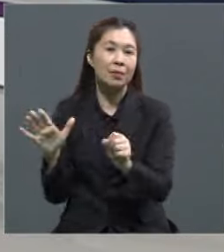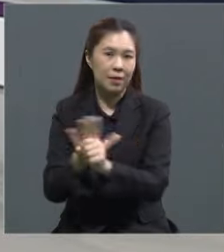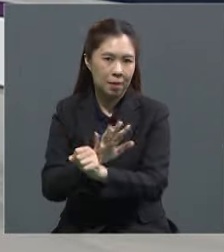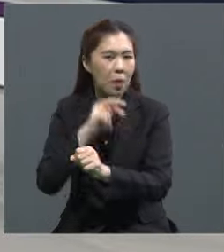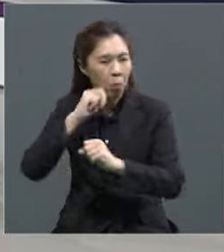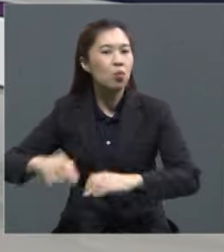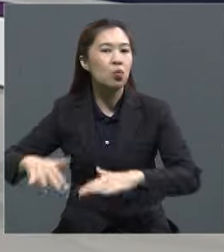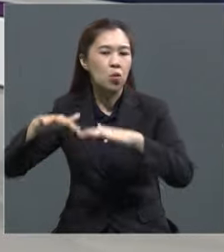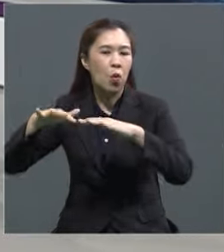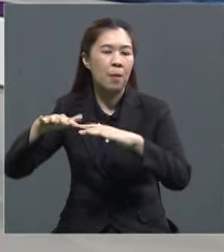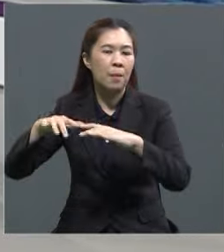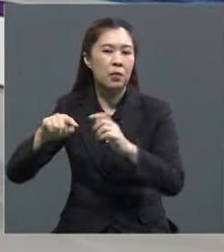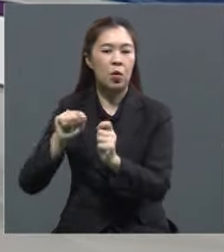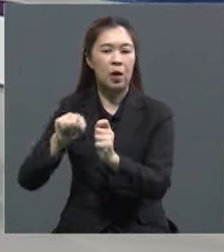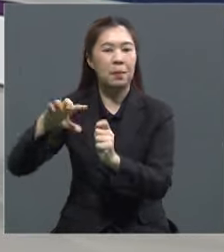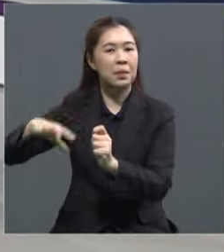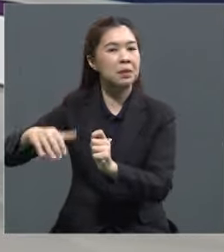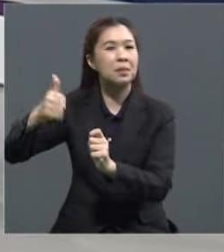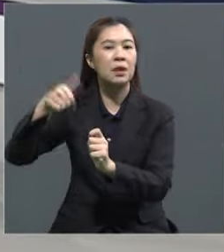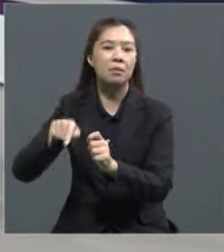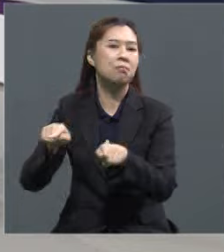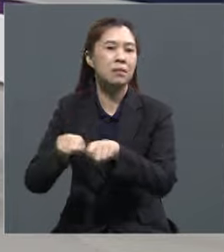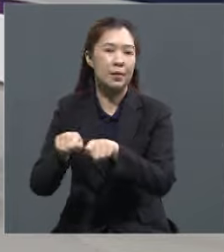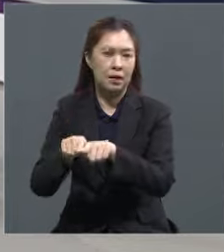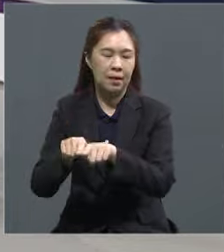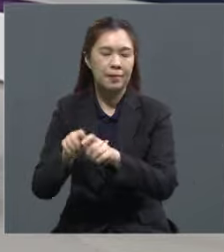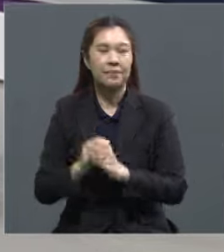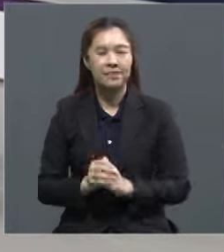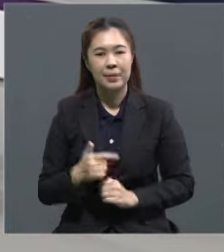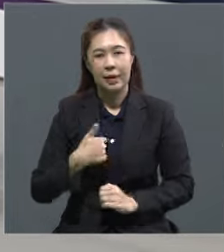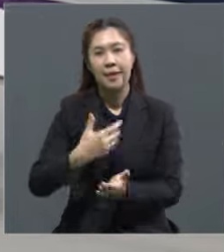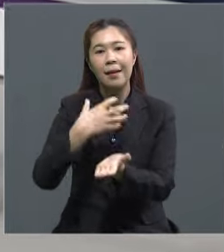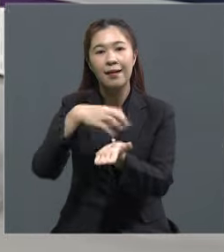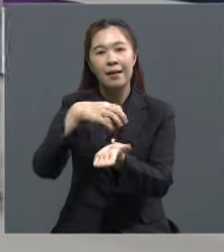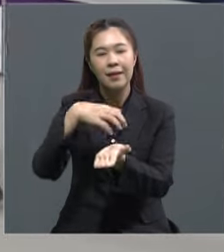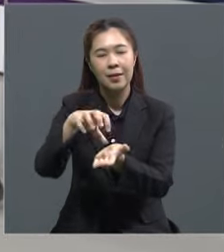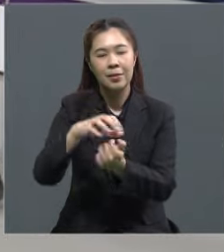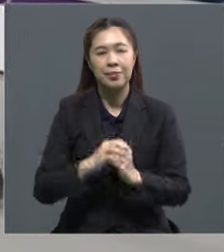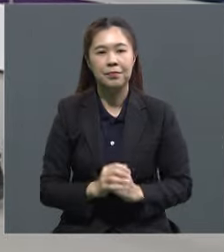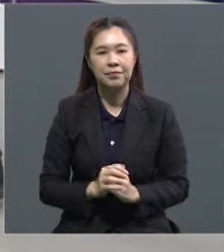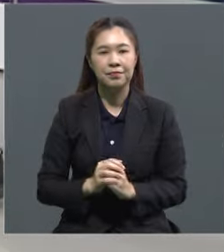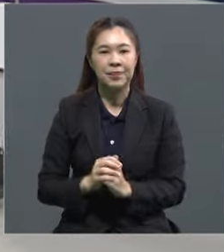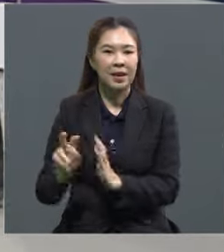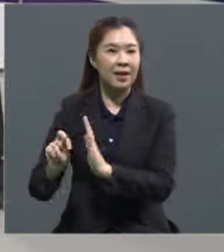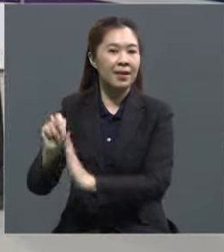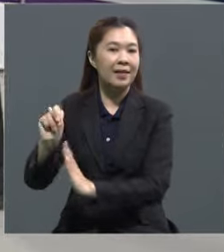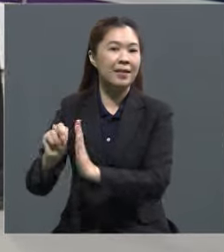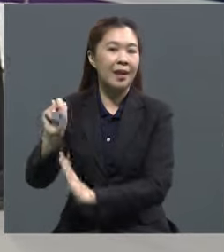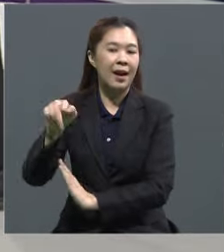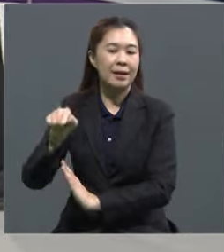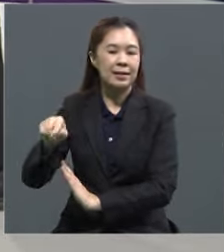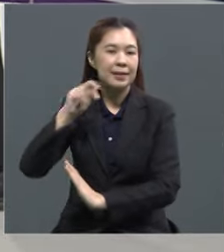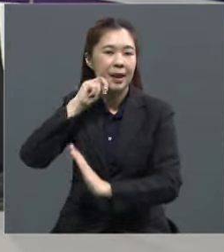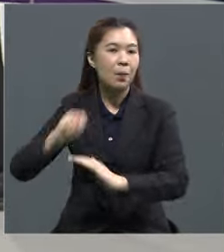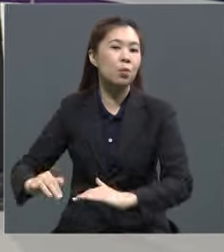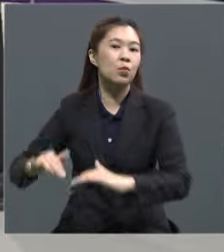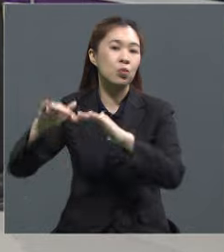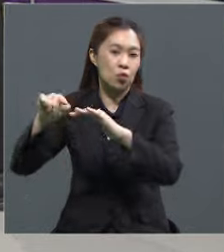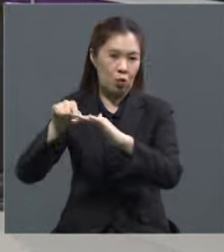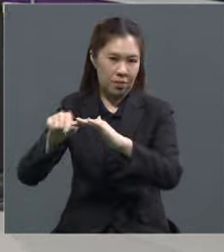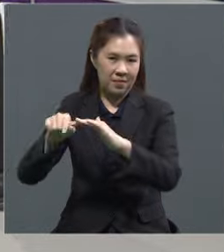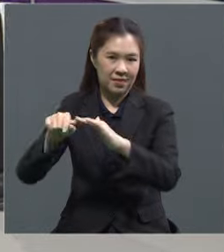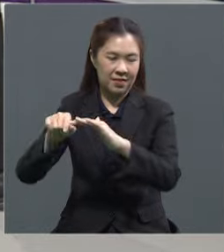โดยเฉพาะในตัวเมืองน่านยังท่วมเลยนะสบนั้นก็ต้องเรียนอย่างนี้ครับว่าในส่วนของจังหวัดน่านที่น้ำท่วมตรงนั้นเนี่ย้าจะลงไปสู่